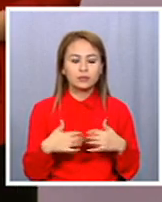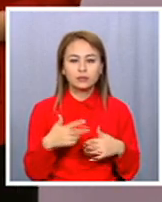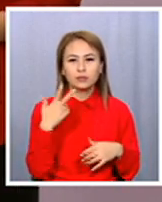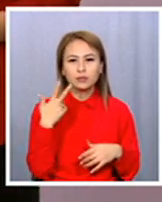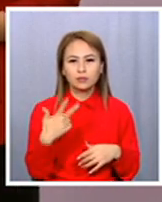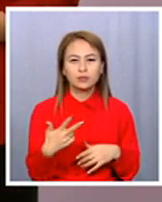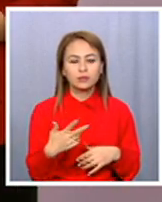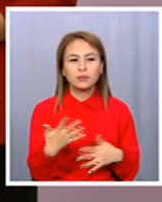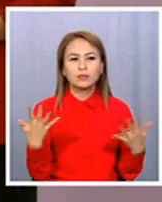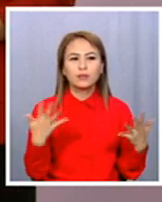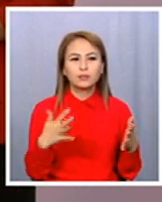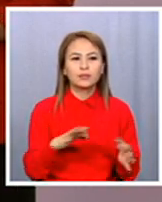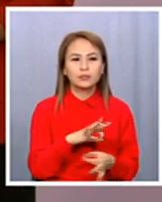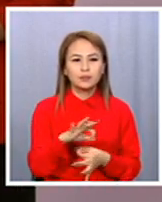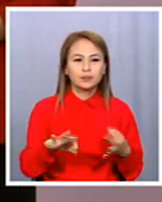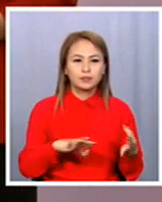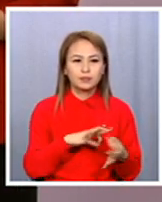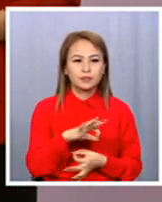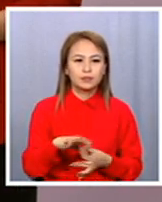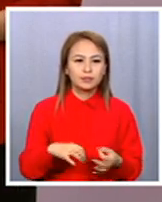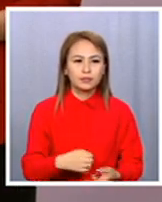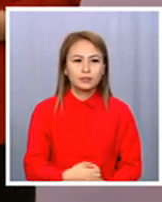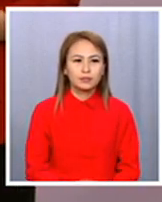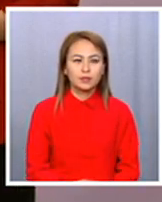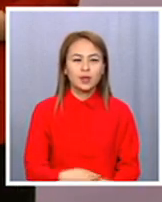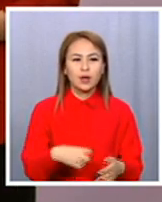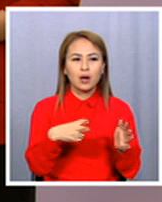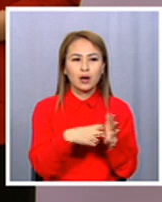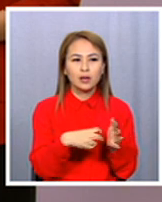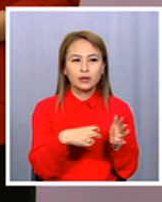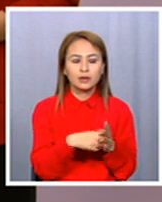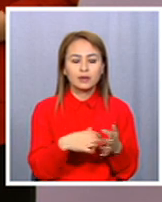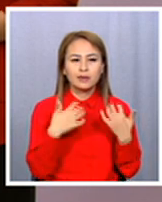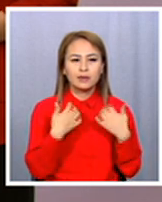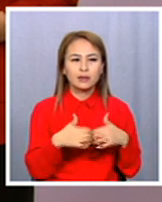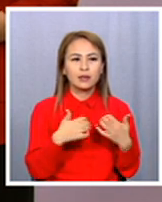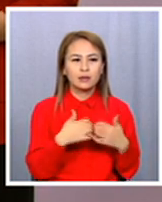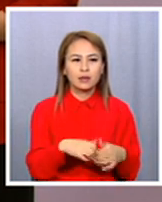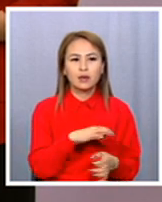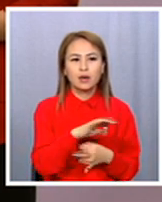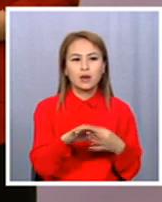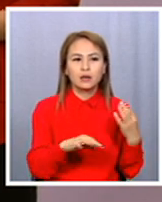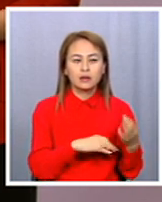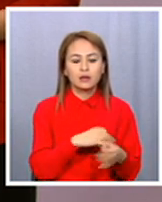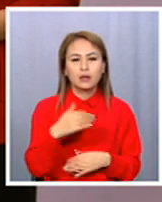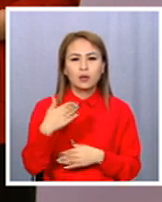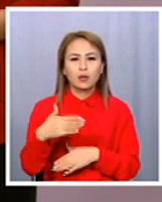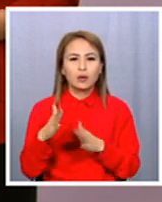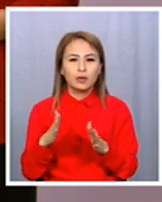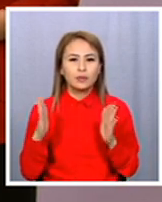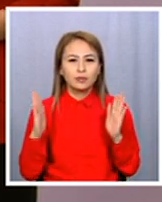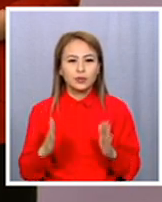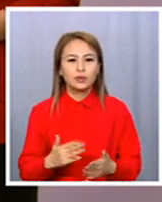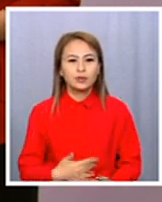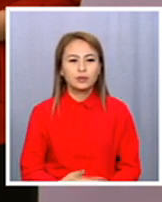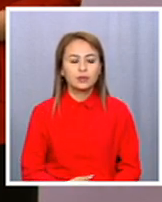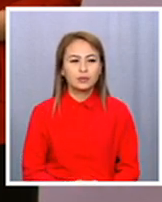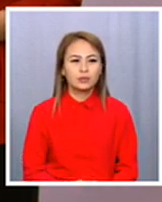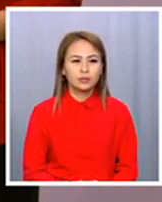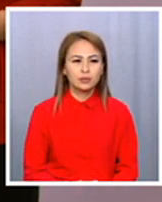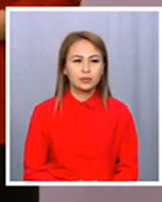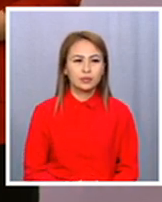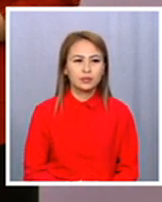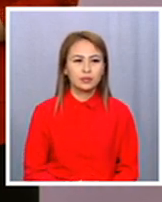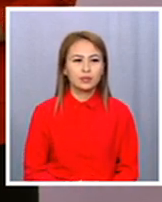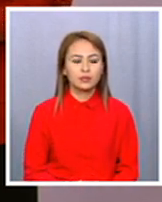саны артық? Дұрыс айтасындар, хаттың саны қорап санына қарағанда артық. Ал қорап саны кем?